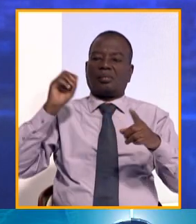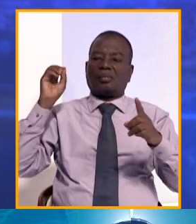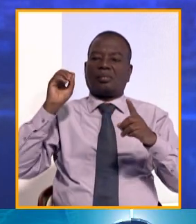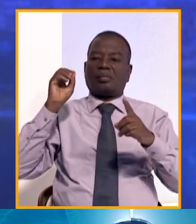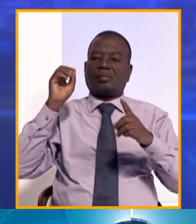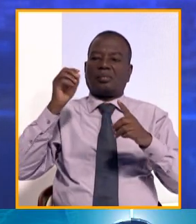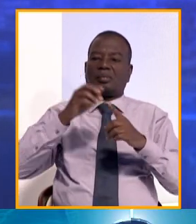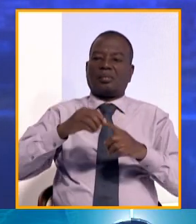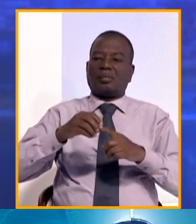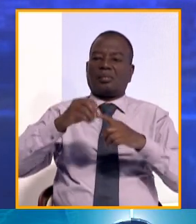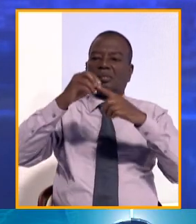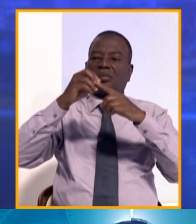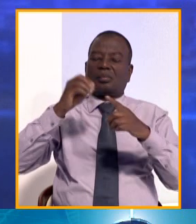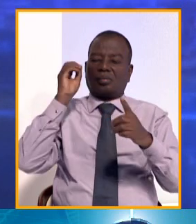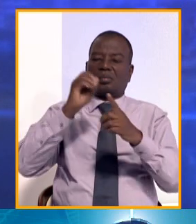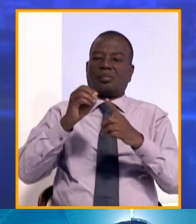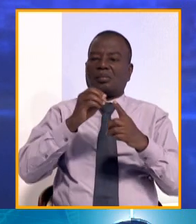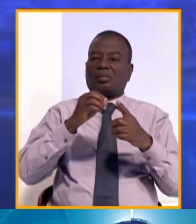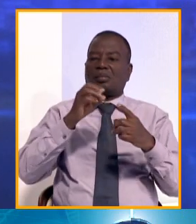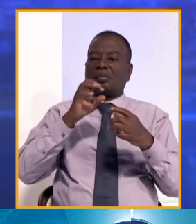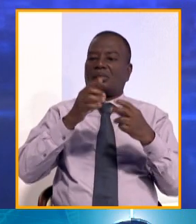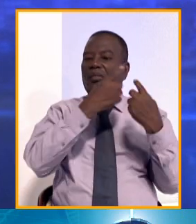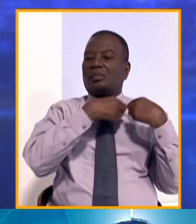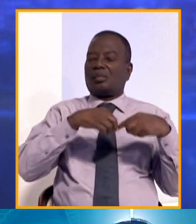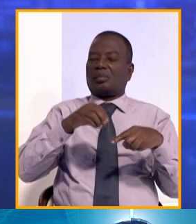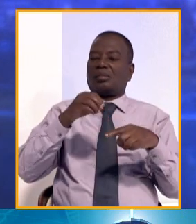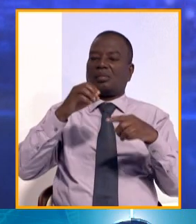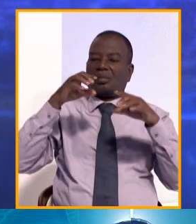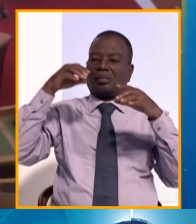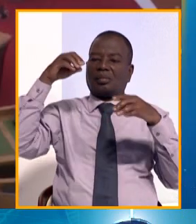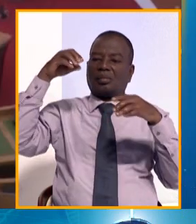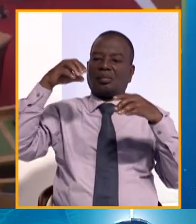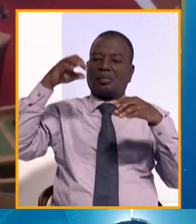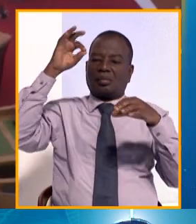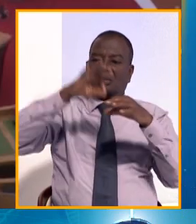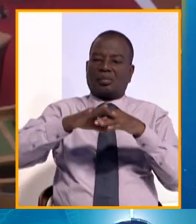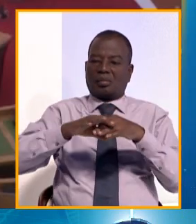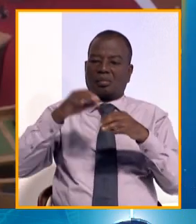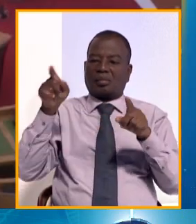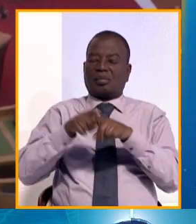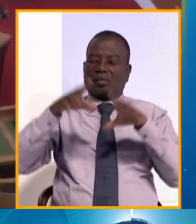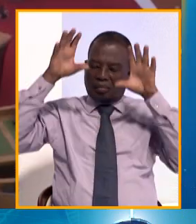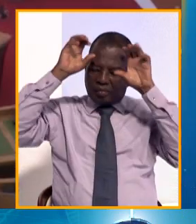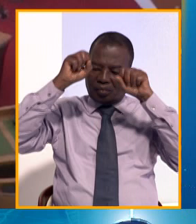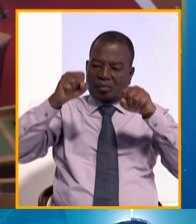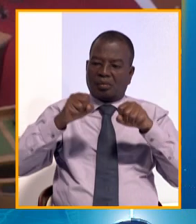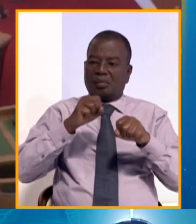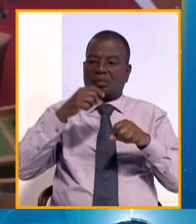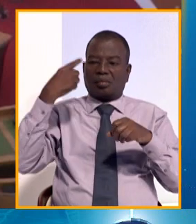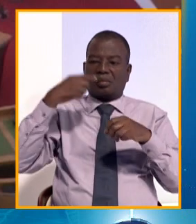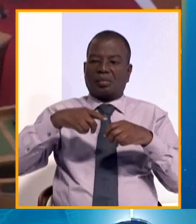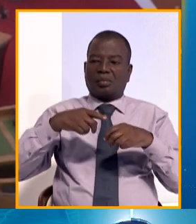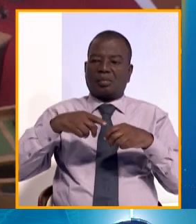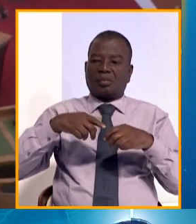objectifs d'Adama Big Togo depuis son élection en tant que président de l'Assemblée nationale. Une ambition qui a favorisé la création